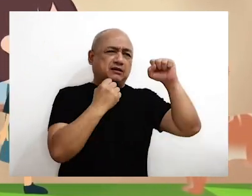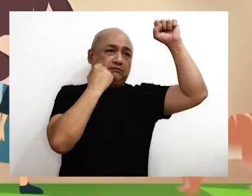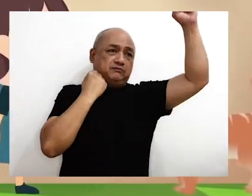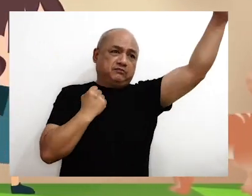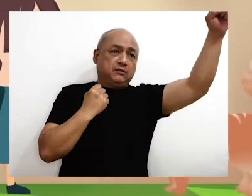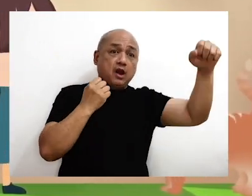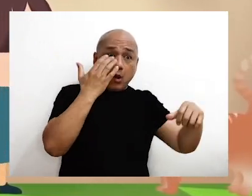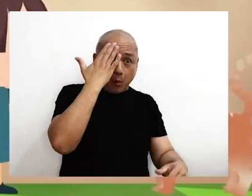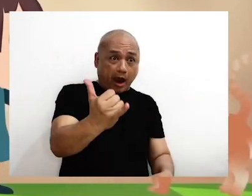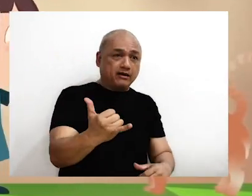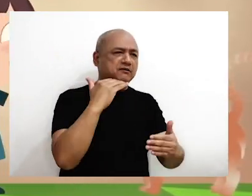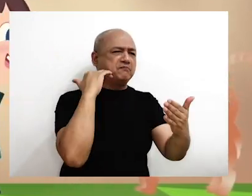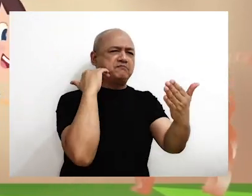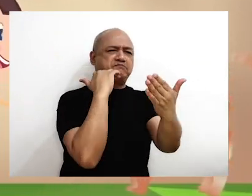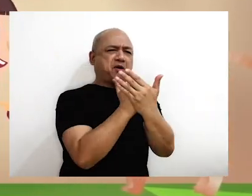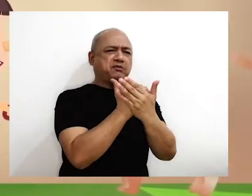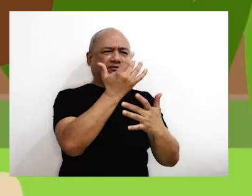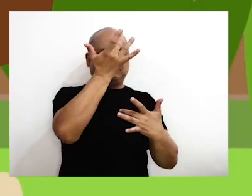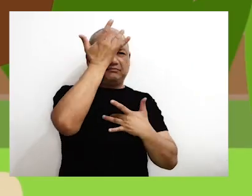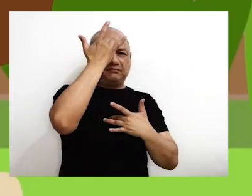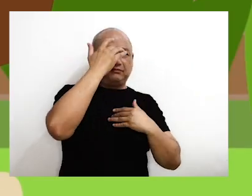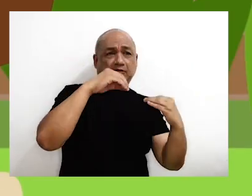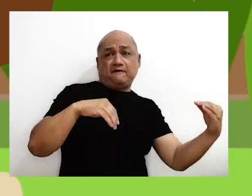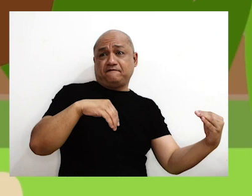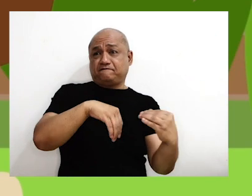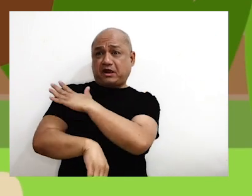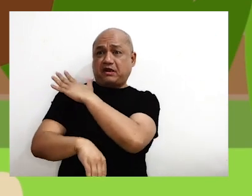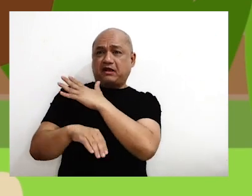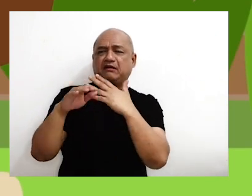barangay. Patuloy ni Bik-Bik.